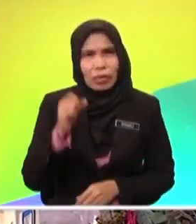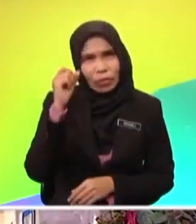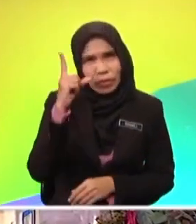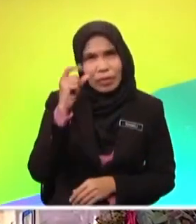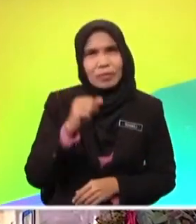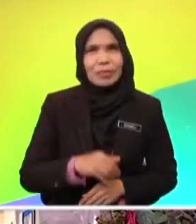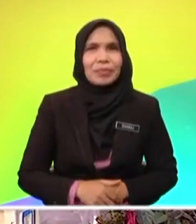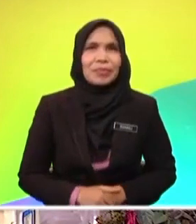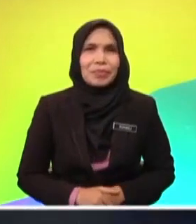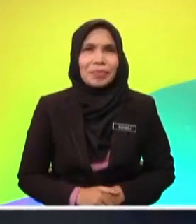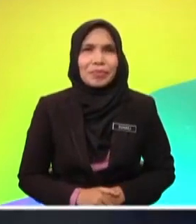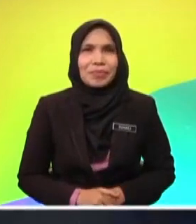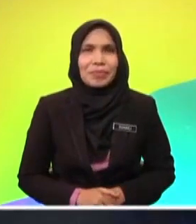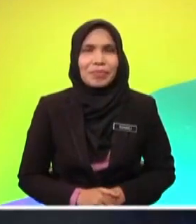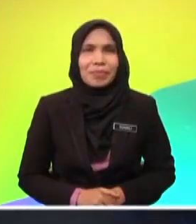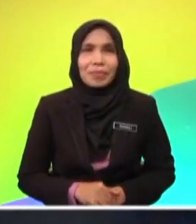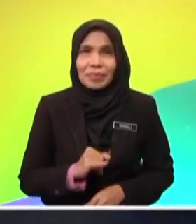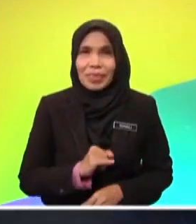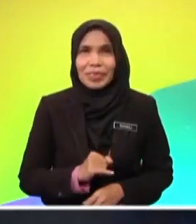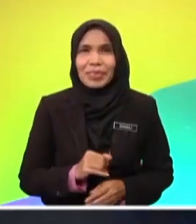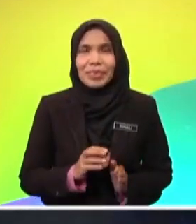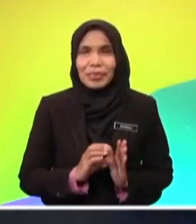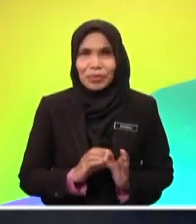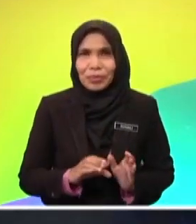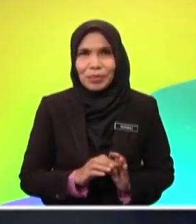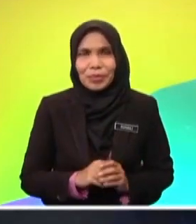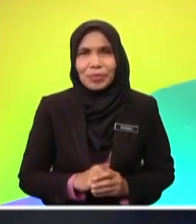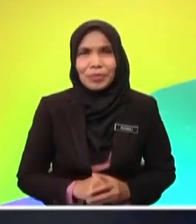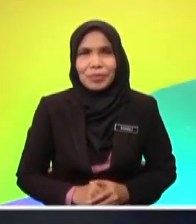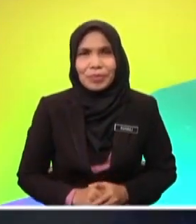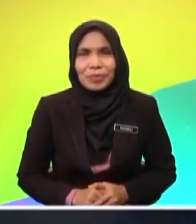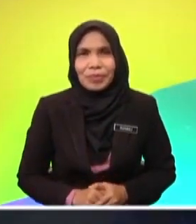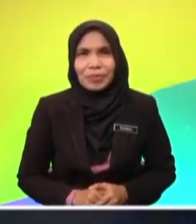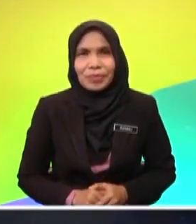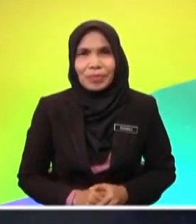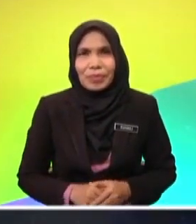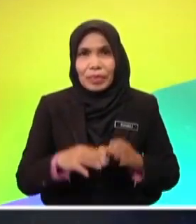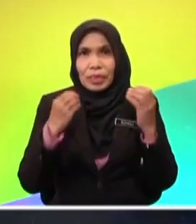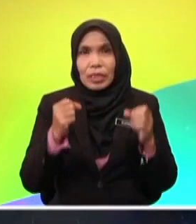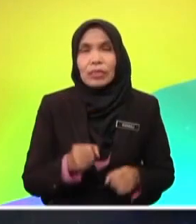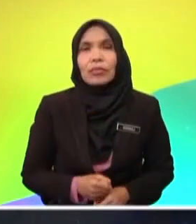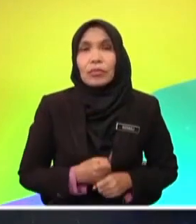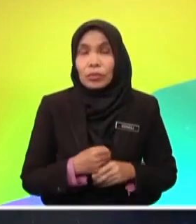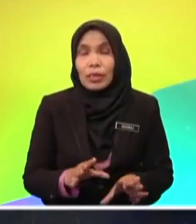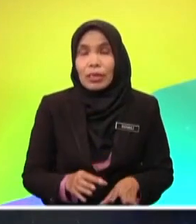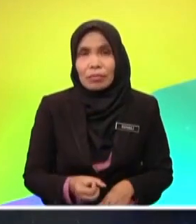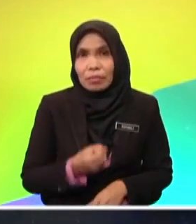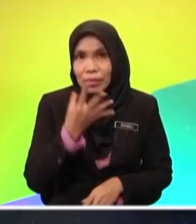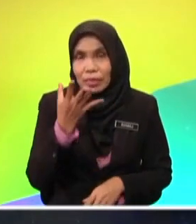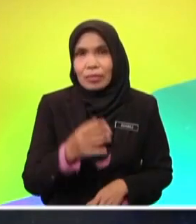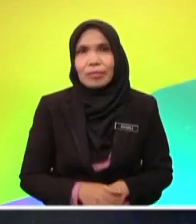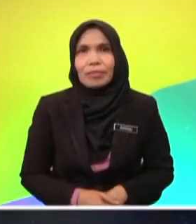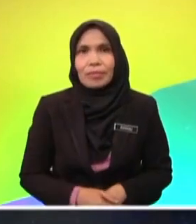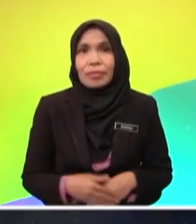Baik, saya cuba Cikgu. Tadi dah apa Cikgu Syairah telah menerangkan tentang pengkelasan tumbuhan. Ada berapa pengkelasan tumbuhan? Ada